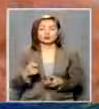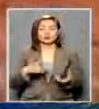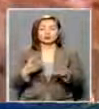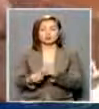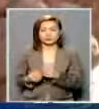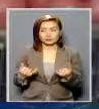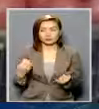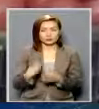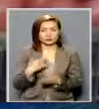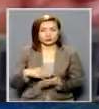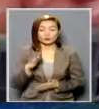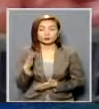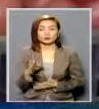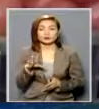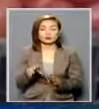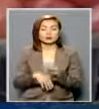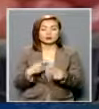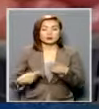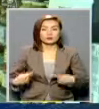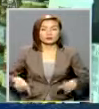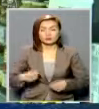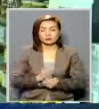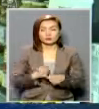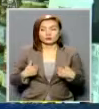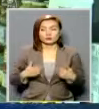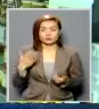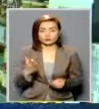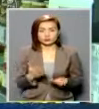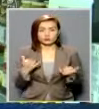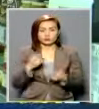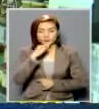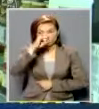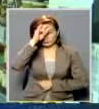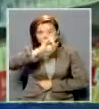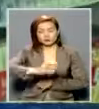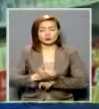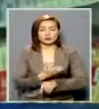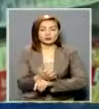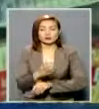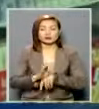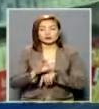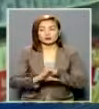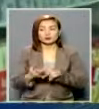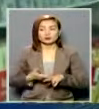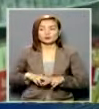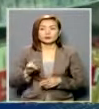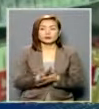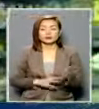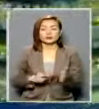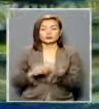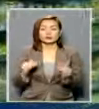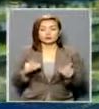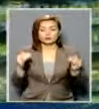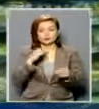шаққандағы бағасы қымбаттауда. Оған әртүрлі фактор әсер етіп отыр. Қазақстан экспорттаушы мемлекет. Ең алдымен бағаның